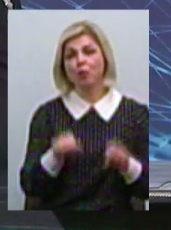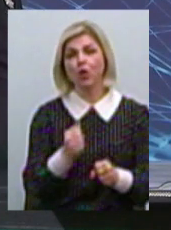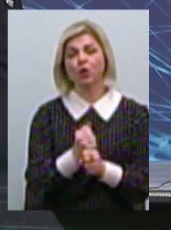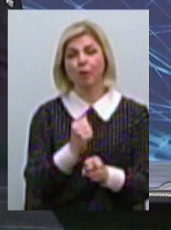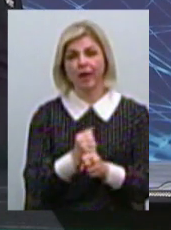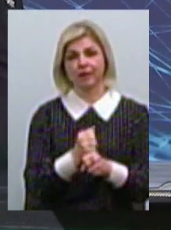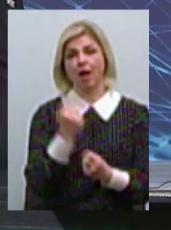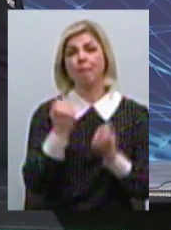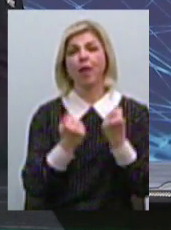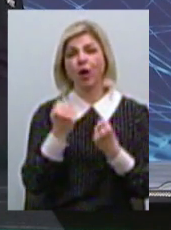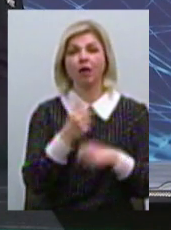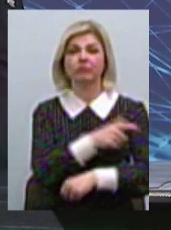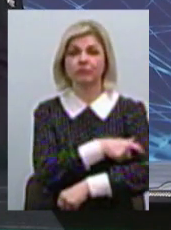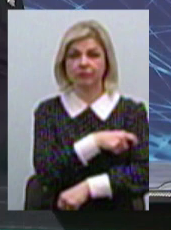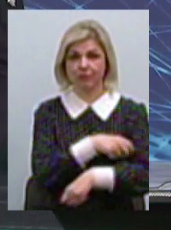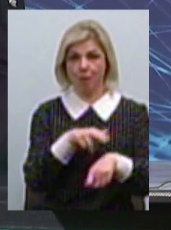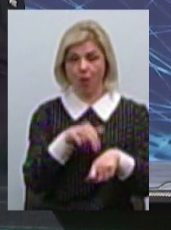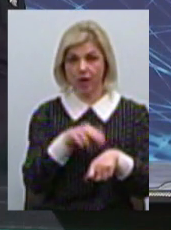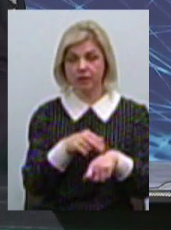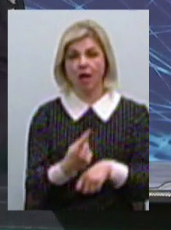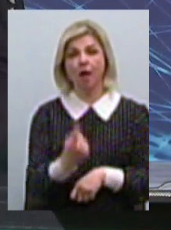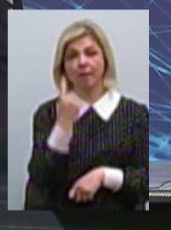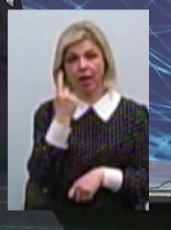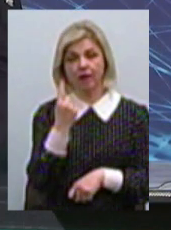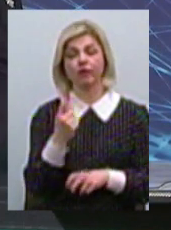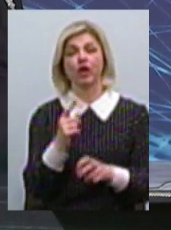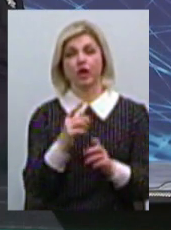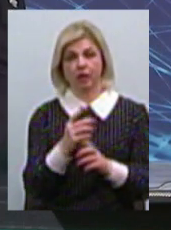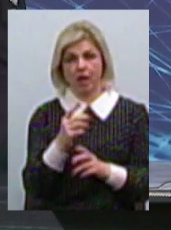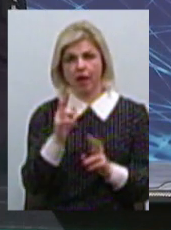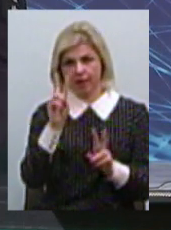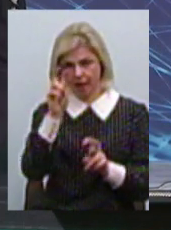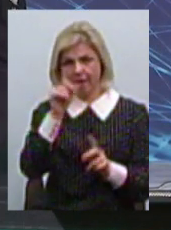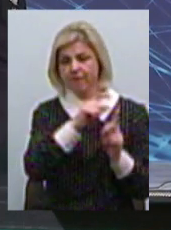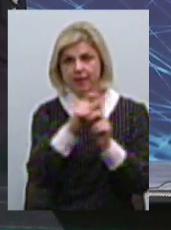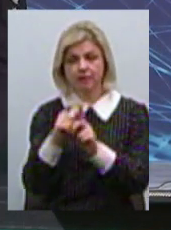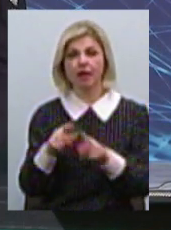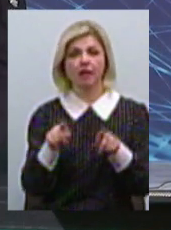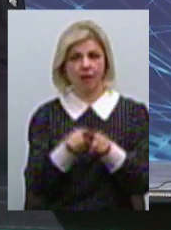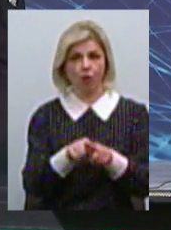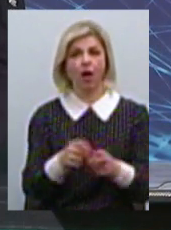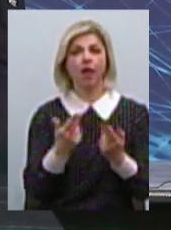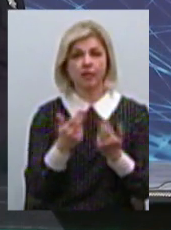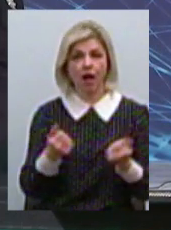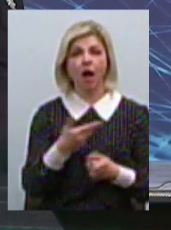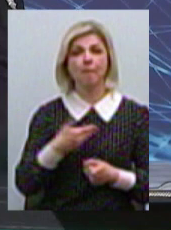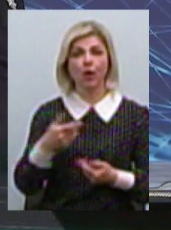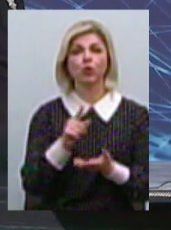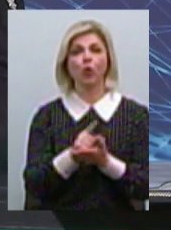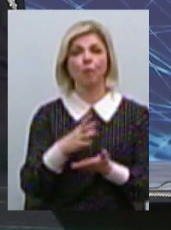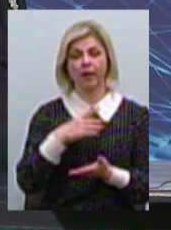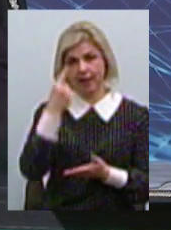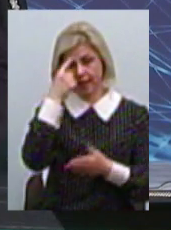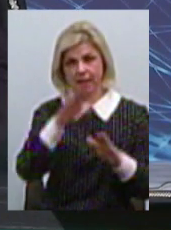поліція. В першу чергу девіз у патрульній поліції всі такі, що так, ми повинні бути ініціаторами,